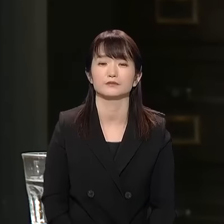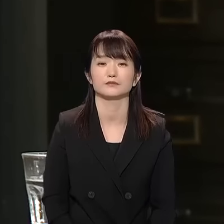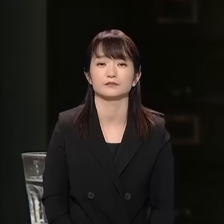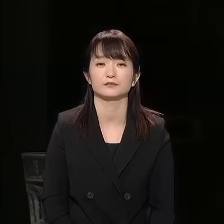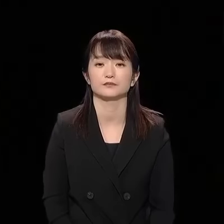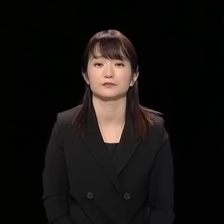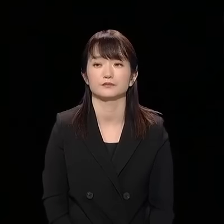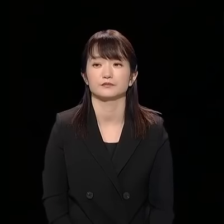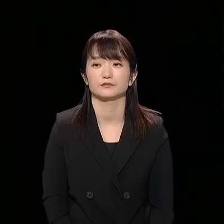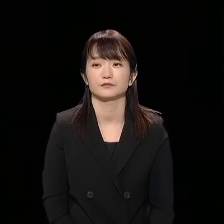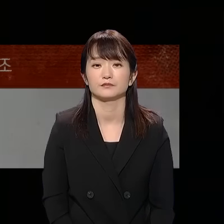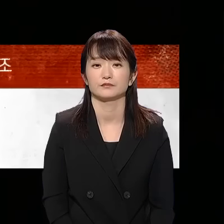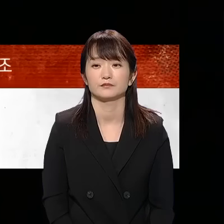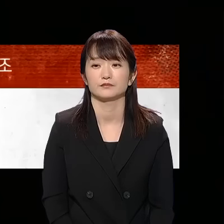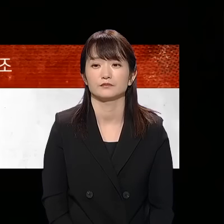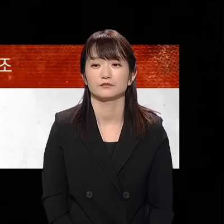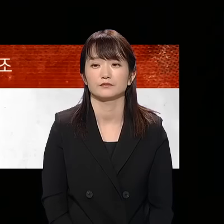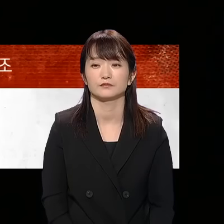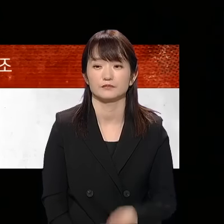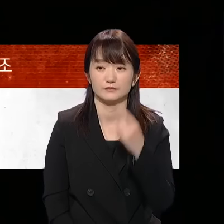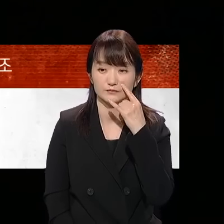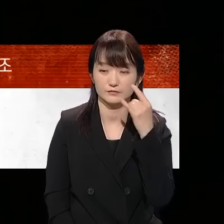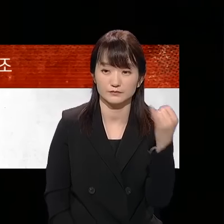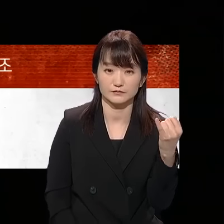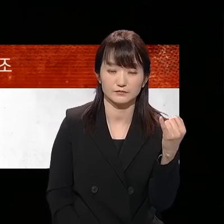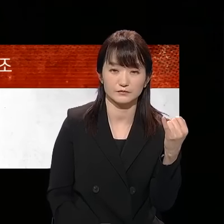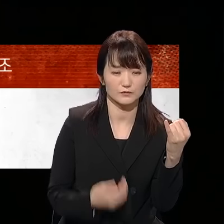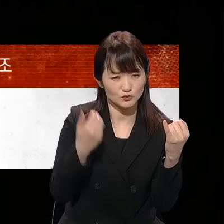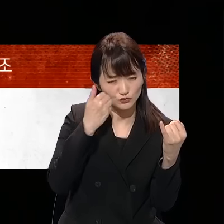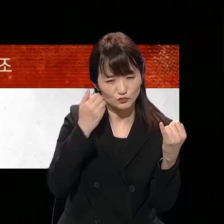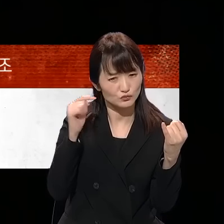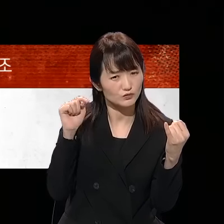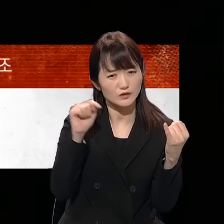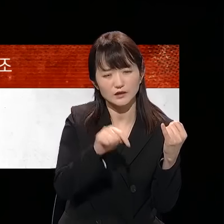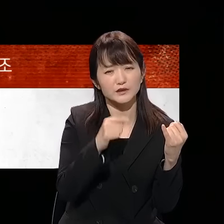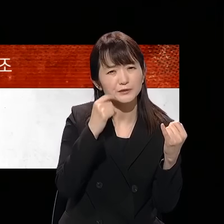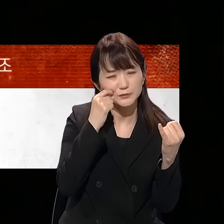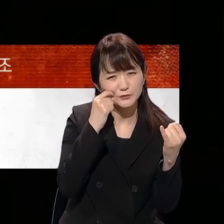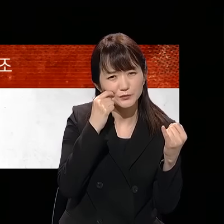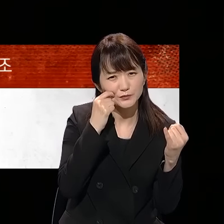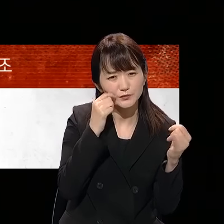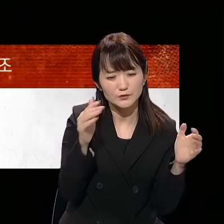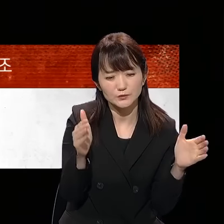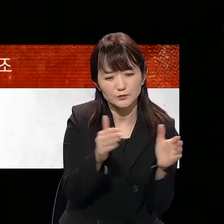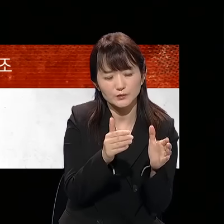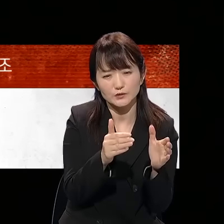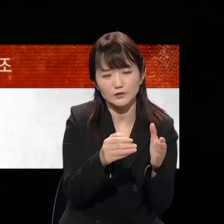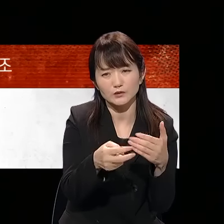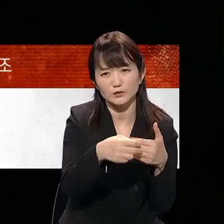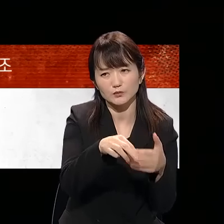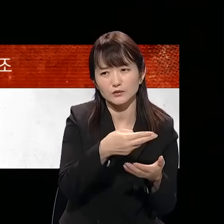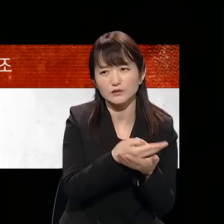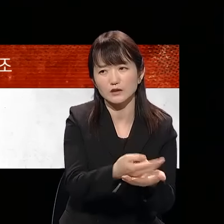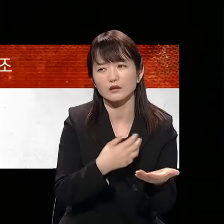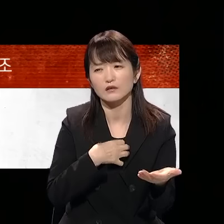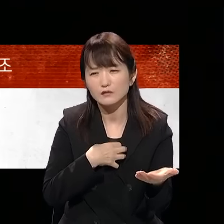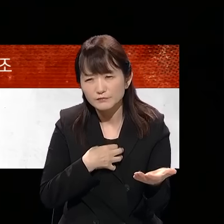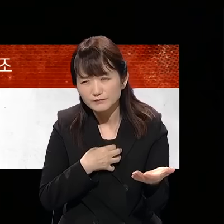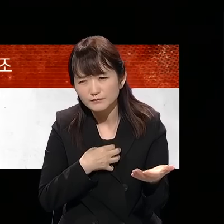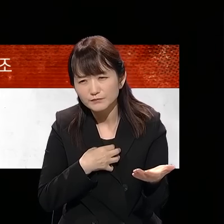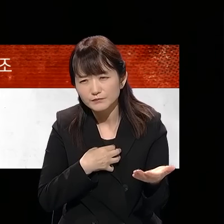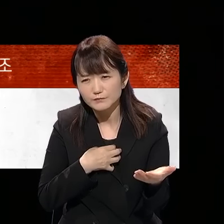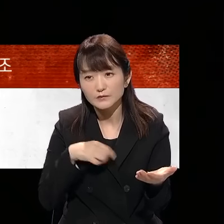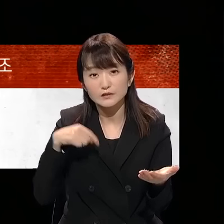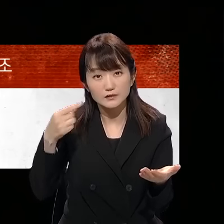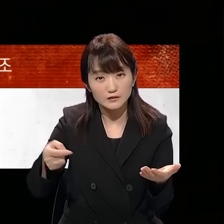들어보시죠 오 엄마와 병동 이제 갇혀 있는 것도 처음 있는 일이고 해가지고 걱정되서 다음날 병원에